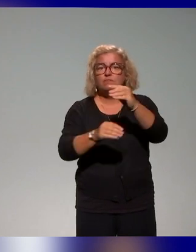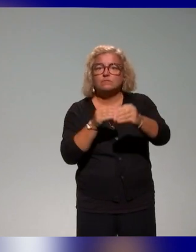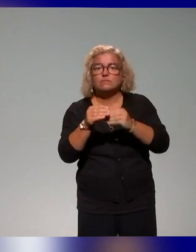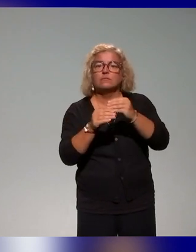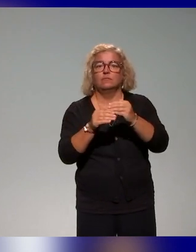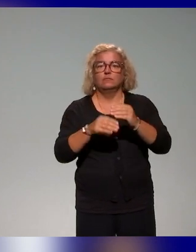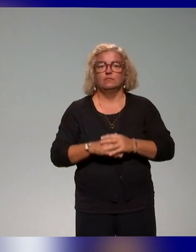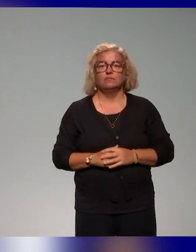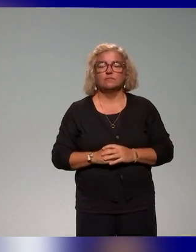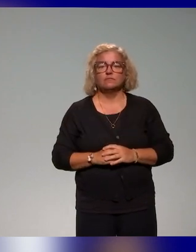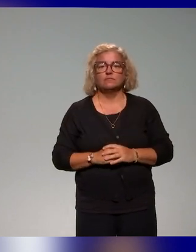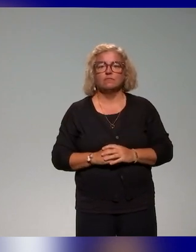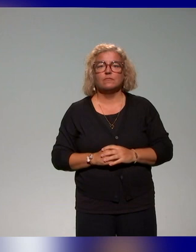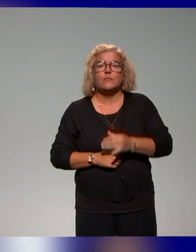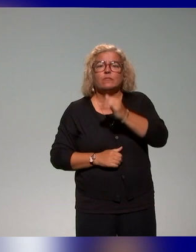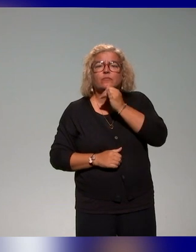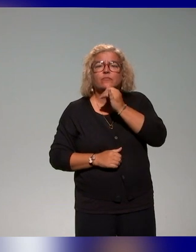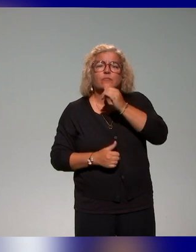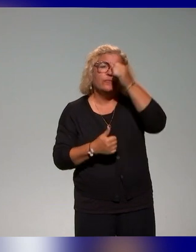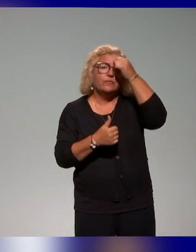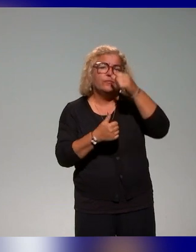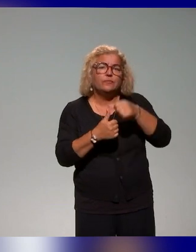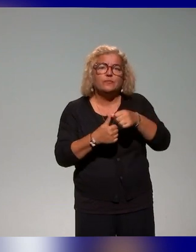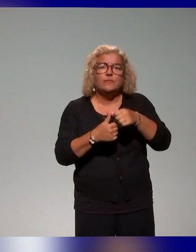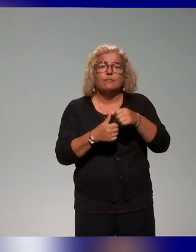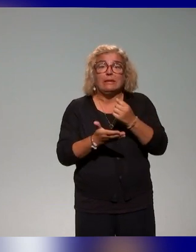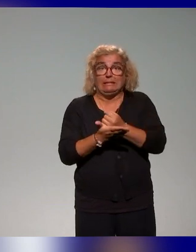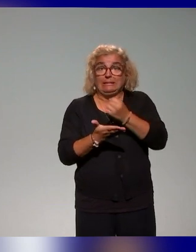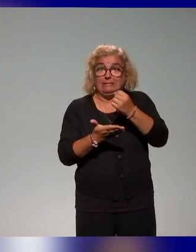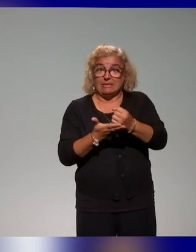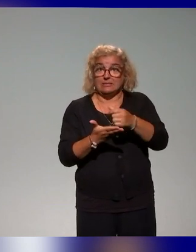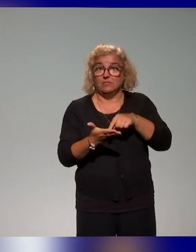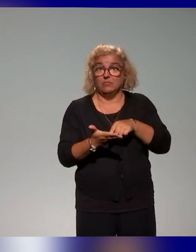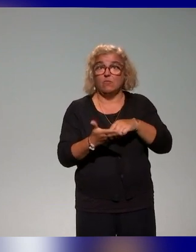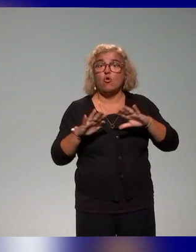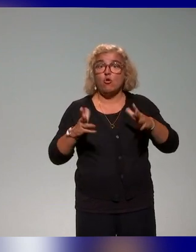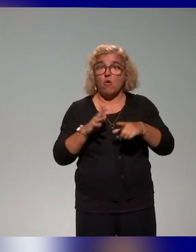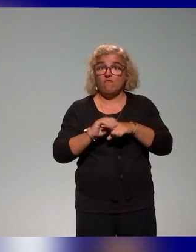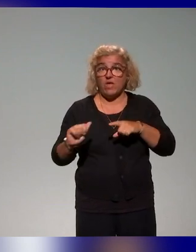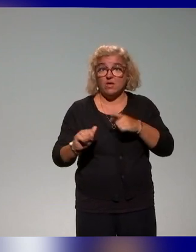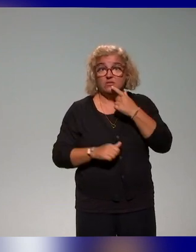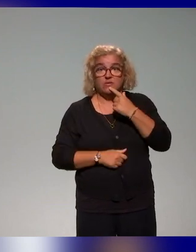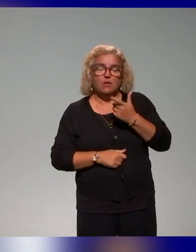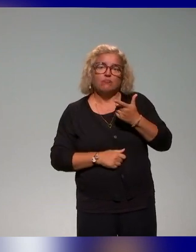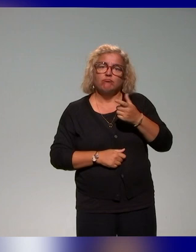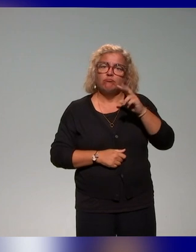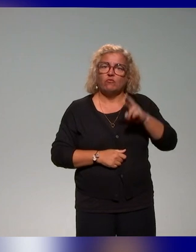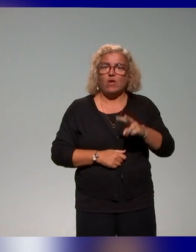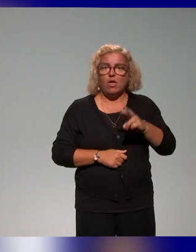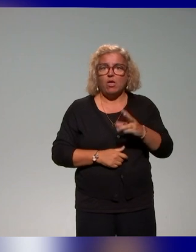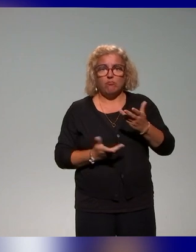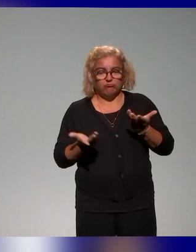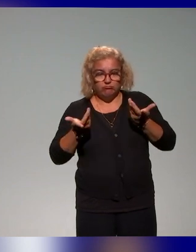petit rappel, dans le cadre de ces tests, eh bien, on l'a fait en grandeur nature et on s'est mis effectivement dans la